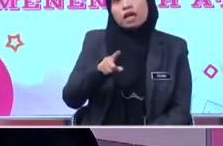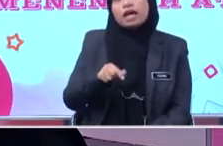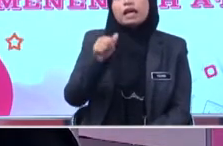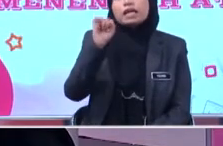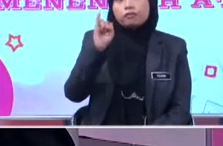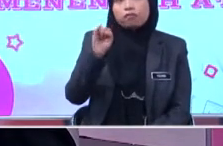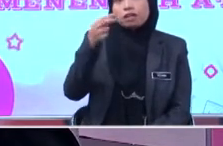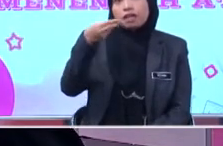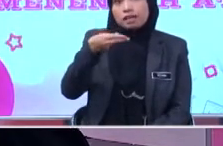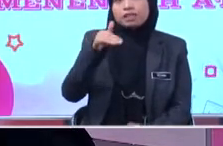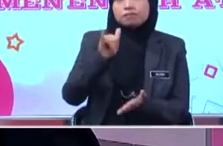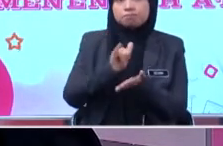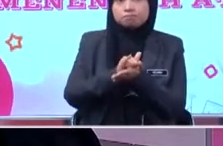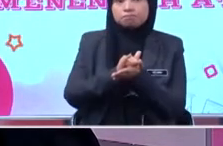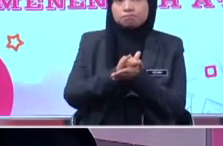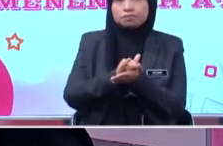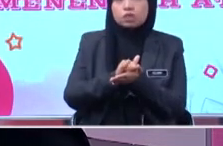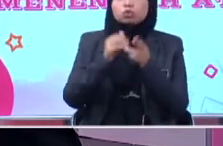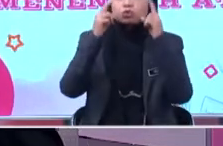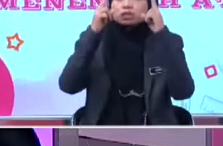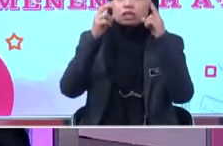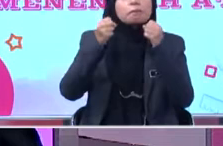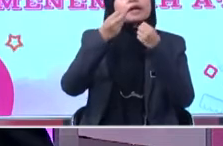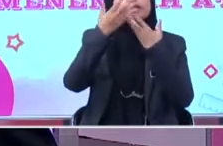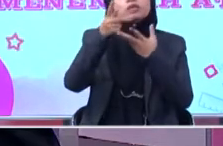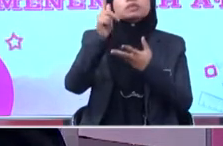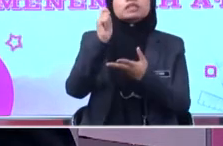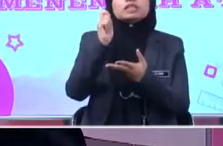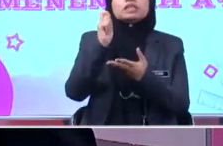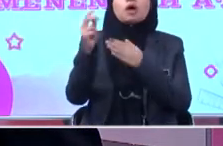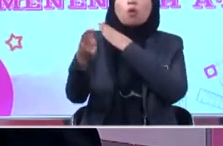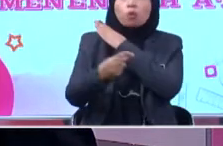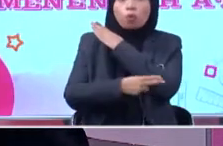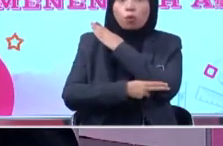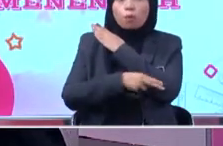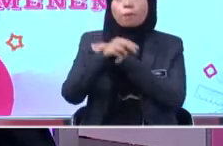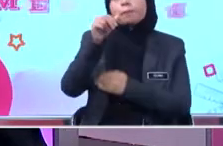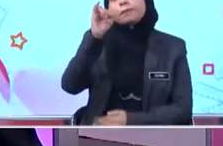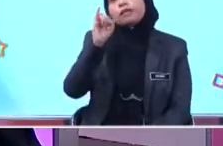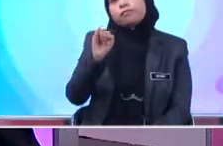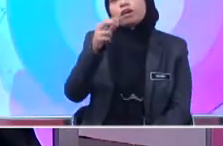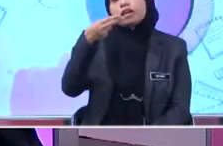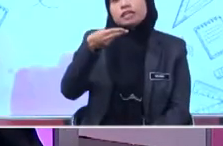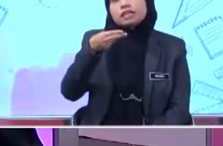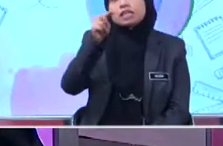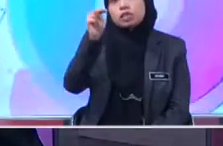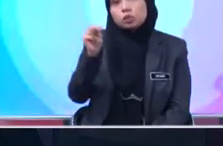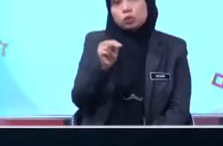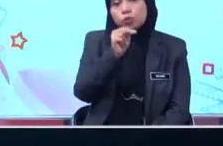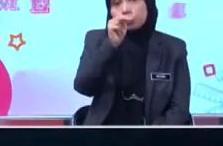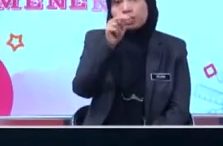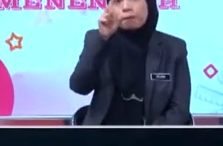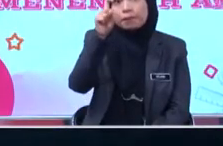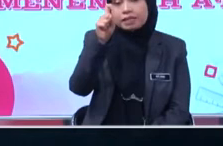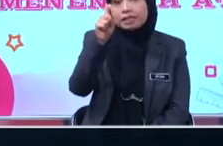mereka sebentar tadi Ustad Devi tahu bahwa hukum ikhfa Haqiqi apabila nun mati ataupun